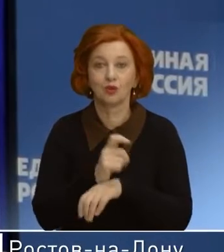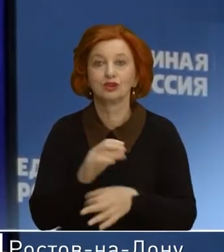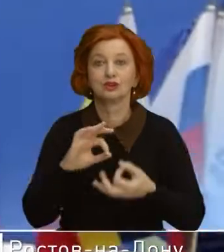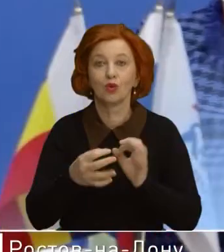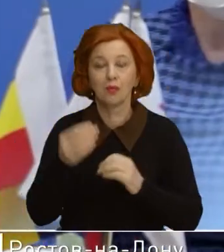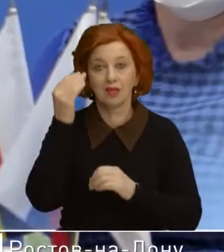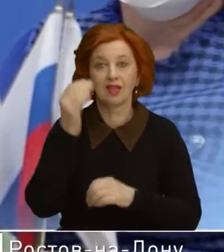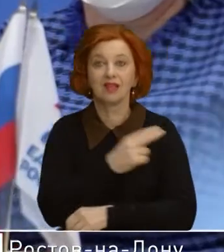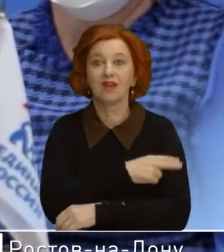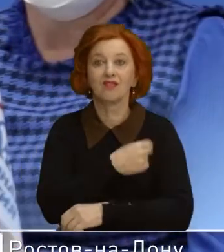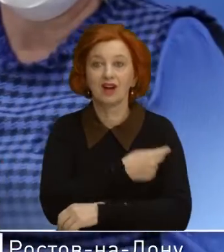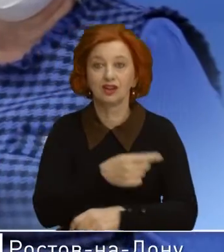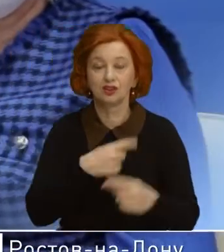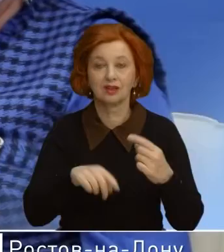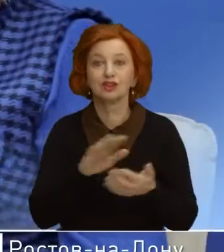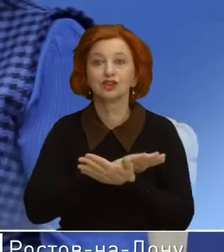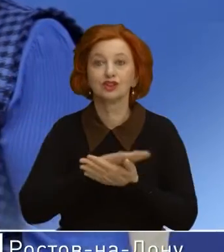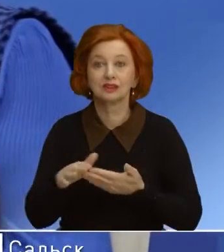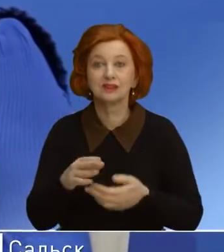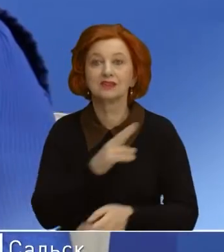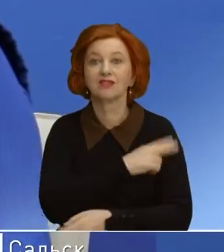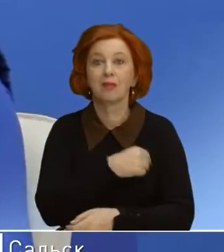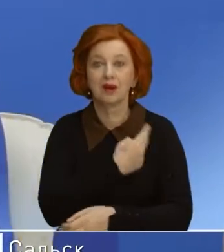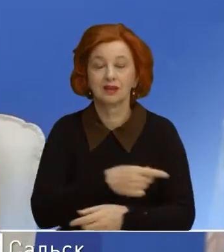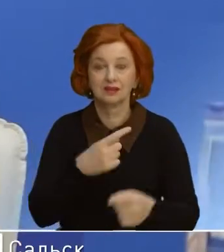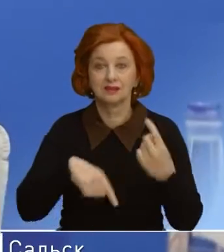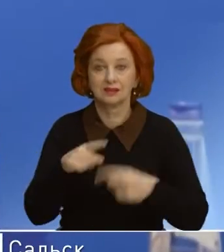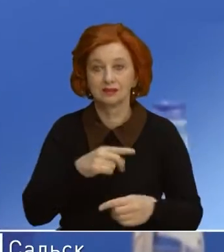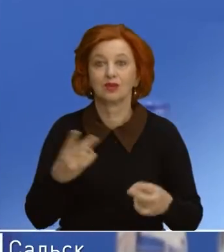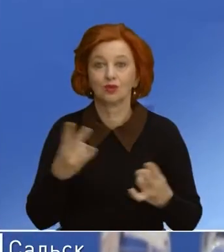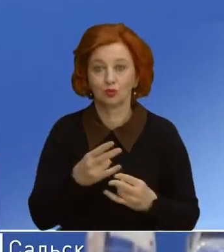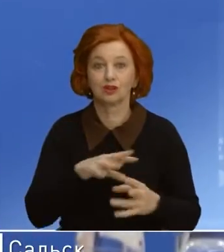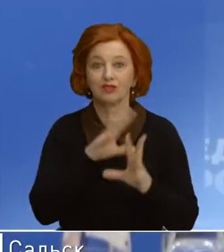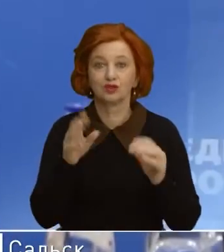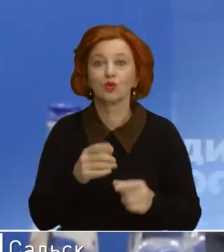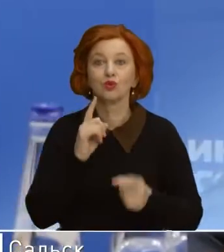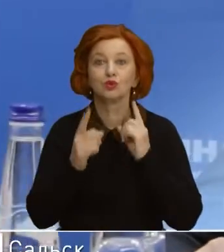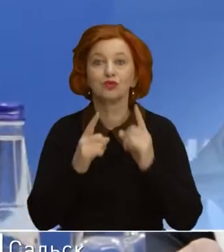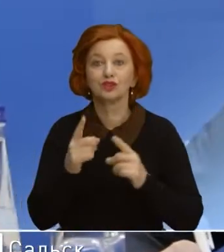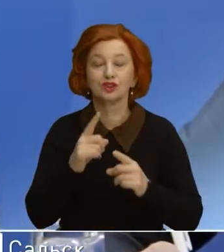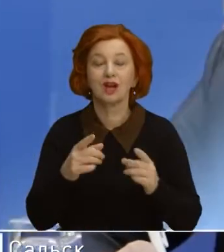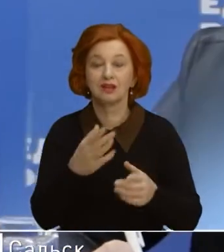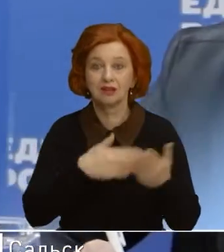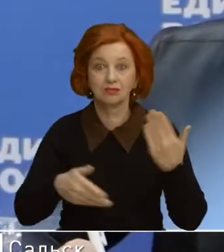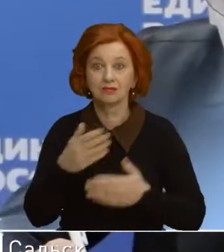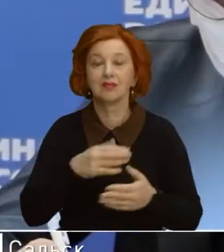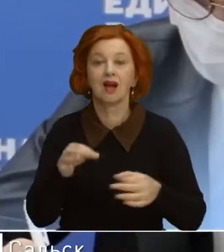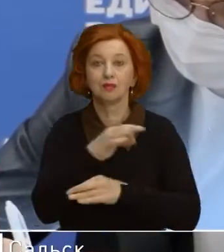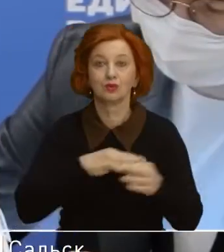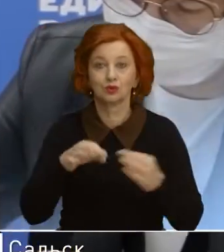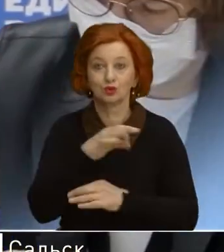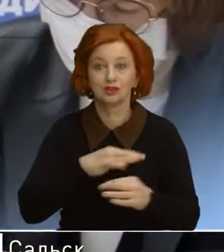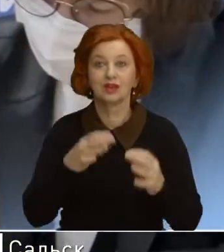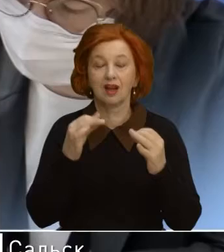врачей на вызовы дежурств в чистых зонах больниц до помощи одиноко проживающим людям о совещании не представили инфра книгу из ростовской области не в